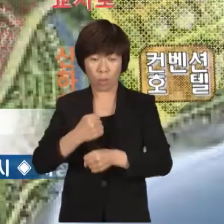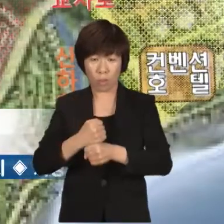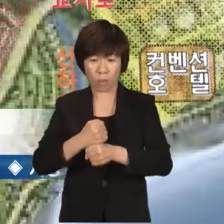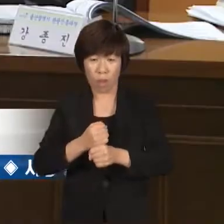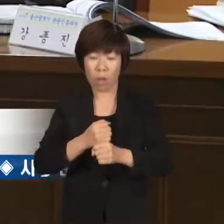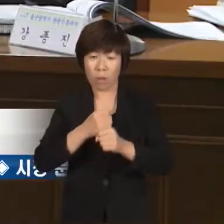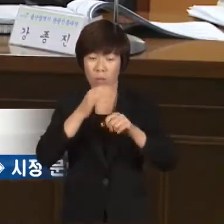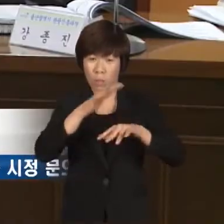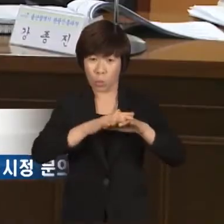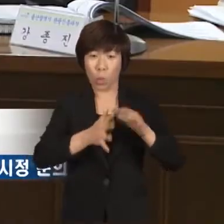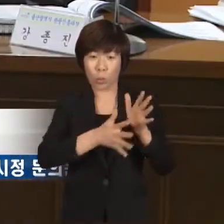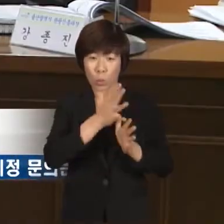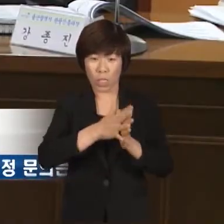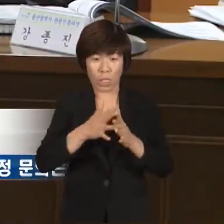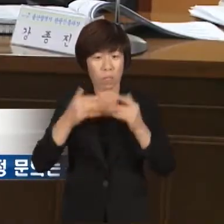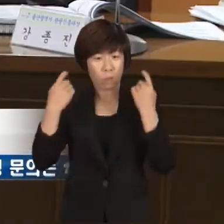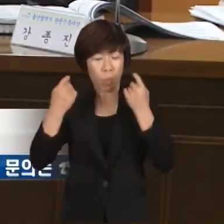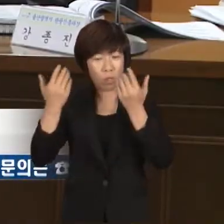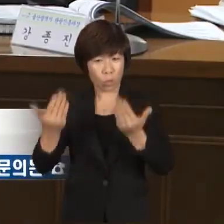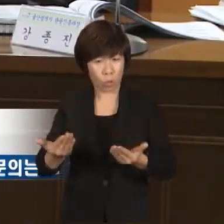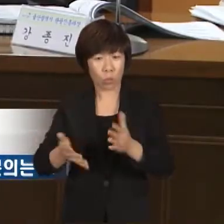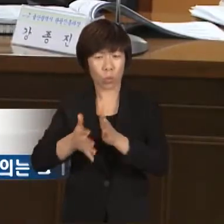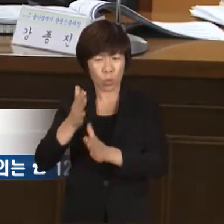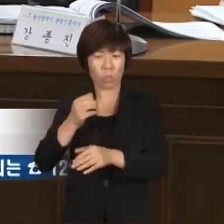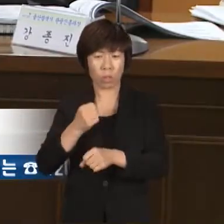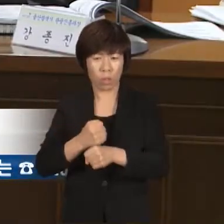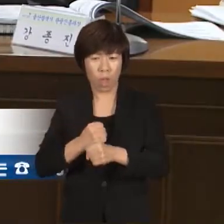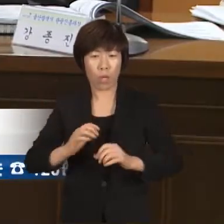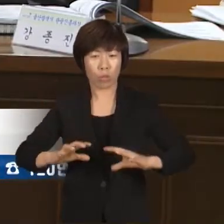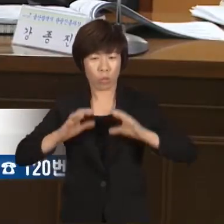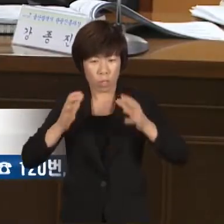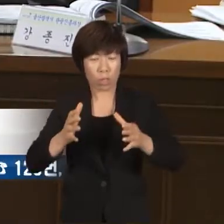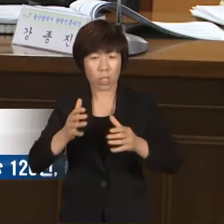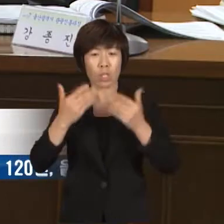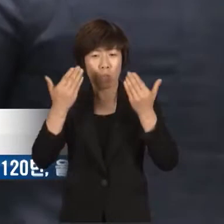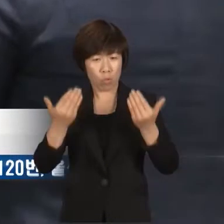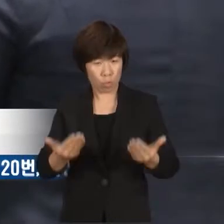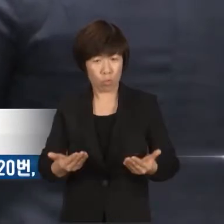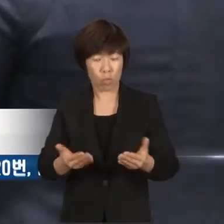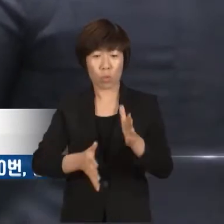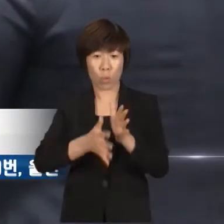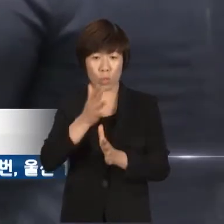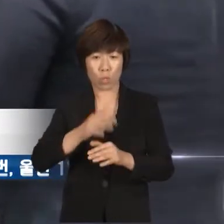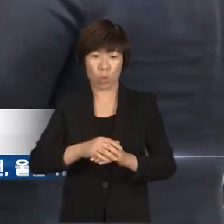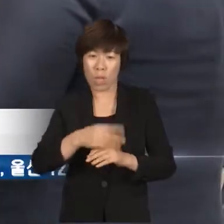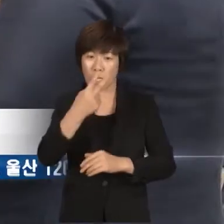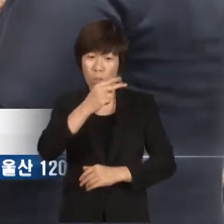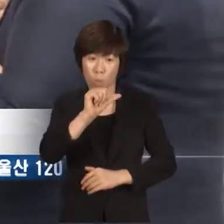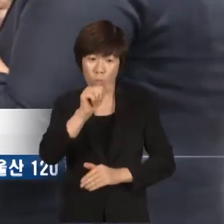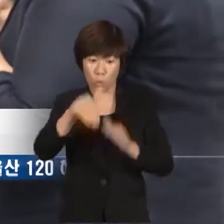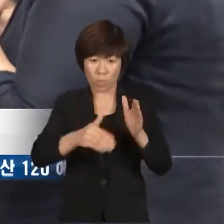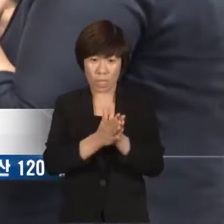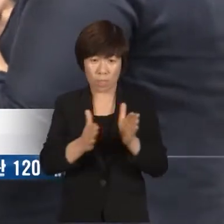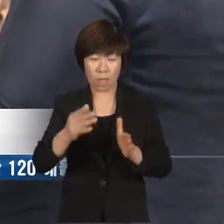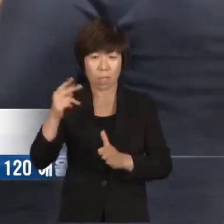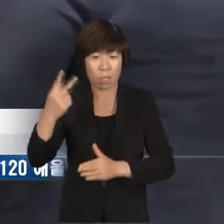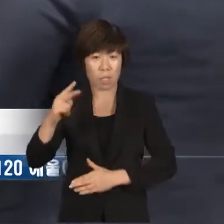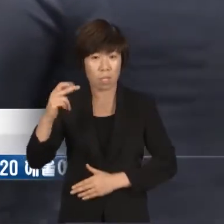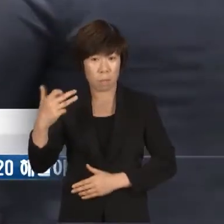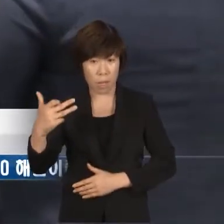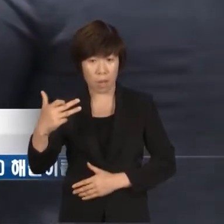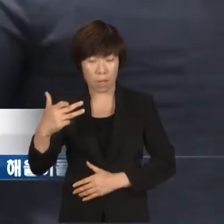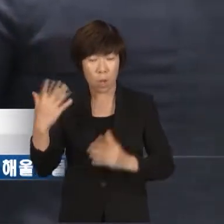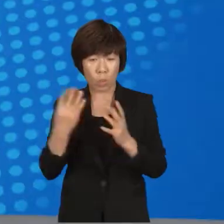결합된 국제적 수준의 해양 복합 관광 휴양 도시로 지난 2005년 착수해 오는 2018년